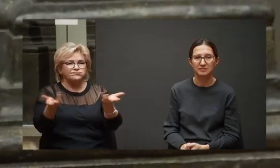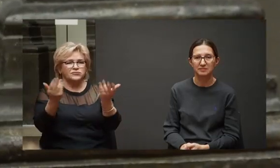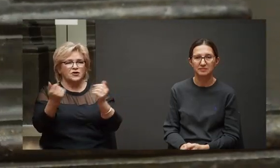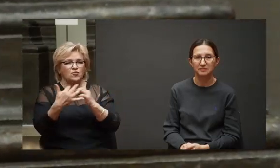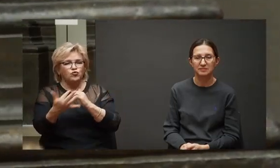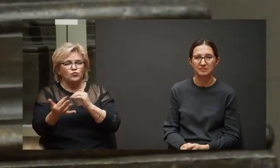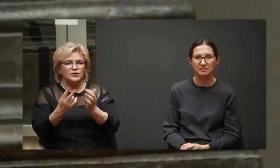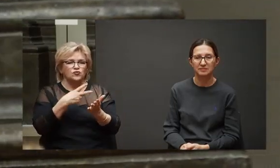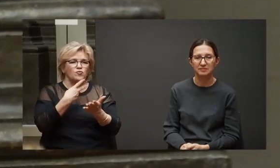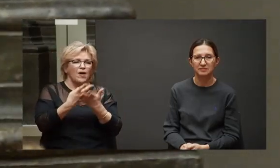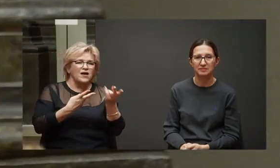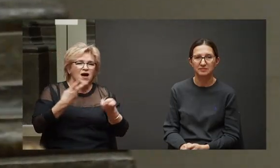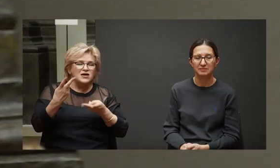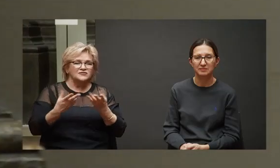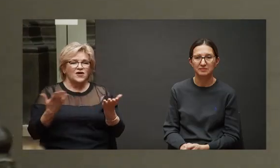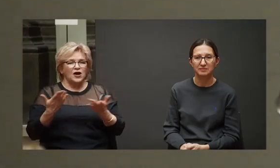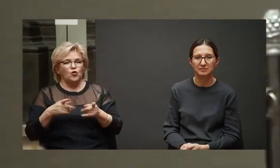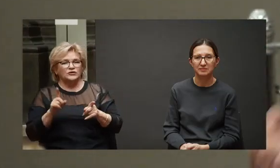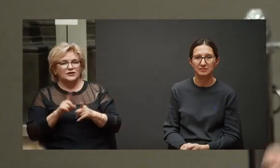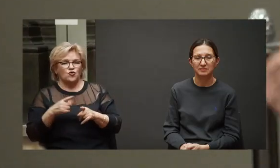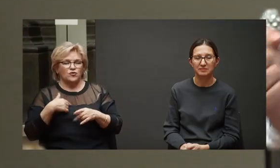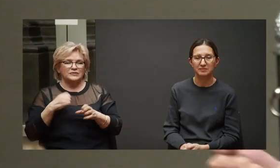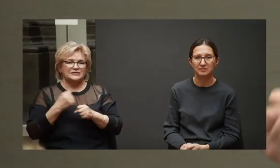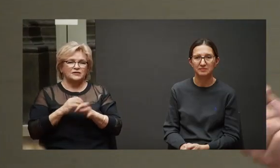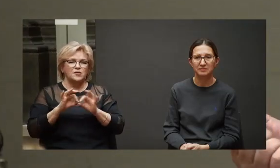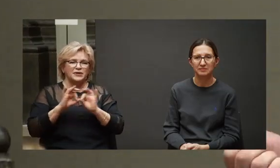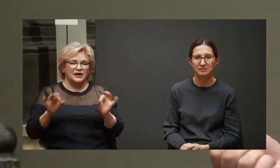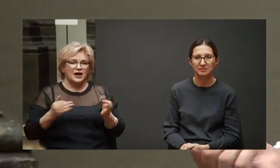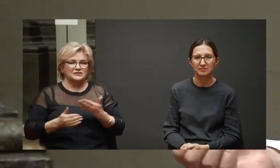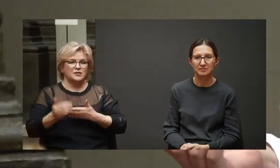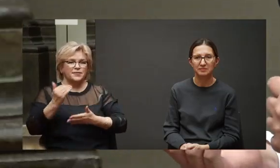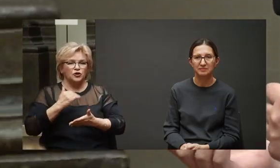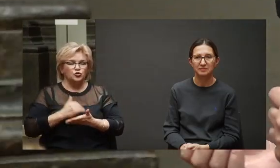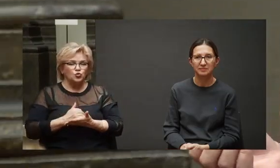как-то показывать, какой мы сделали прекрасный продукт.